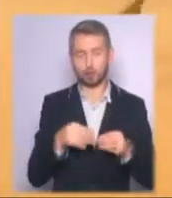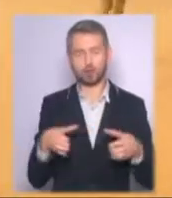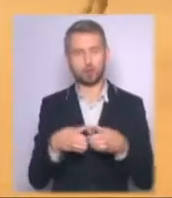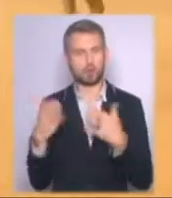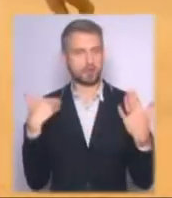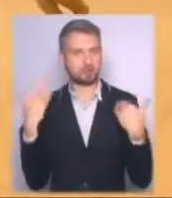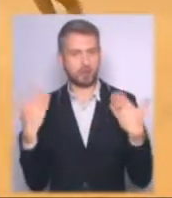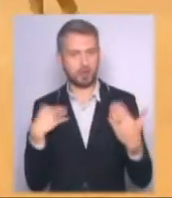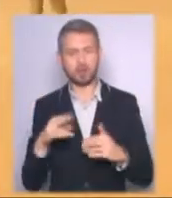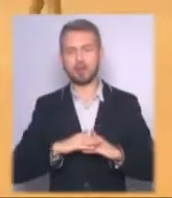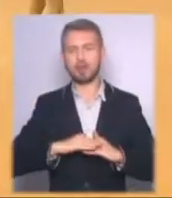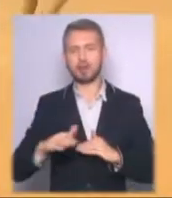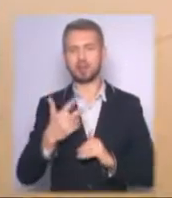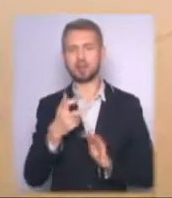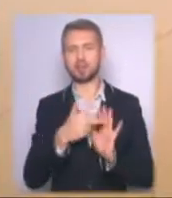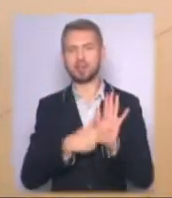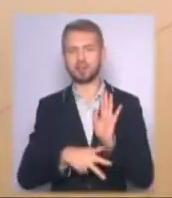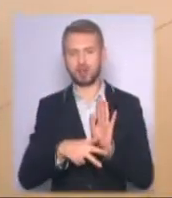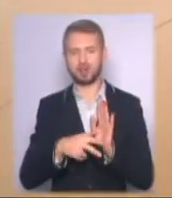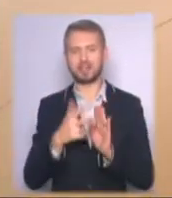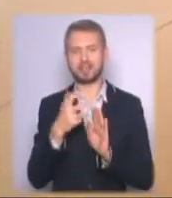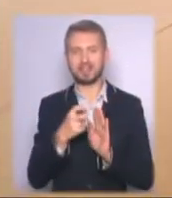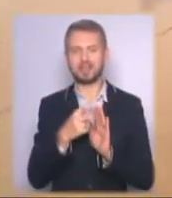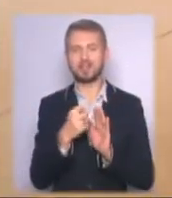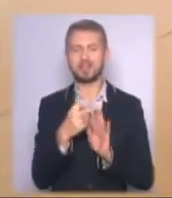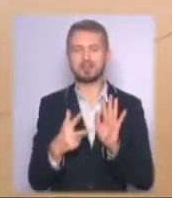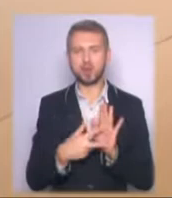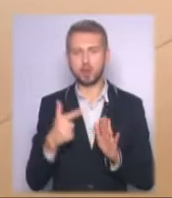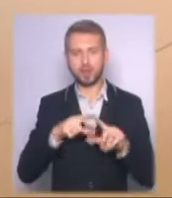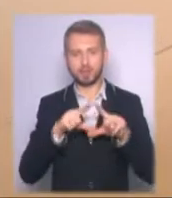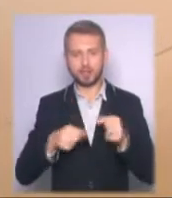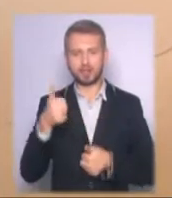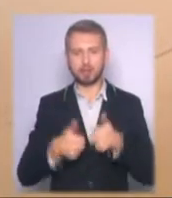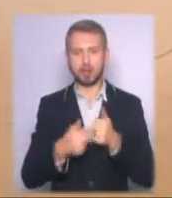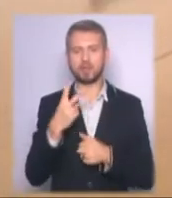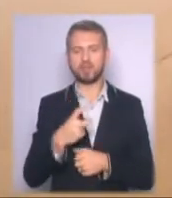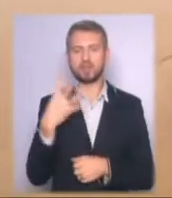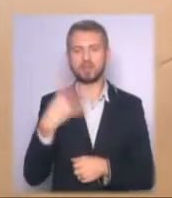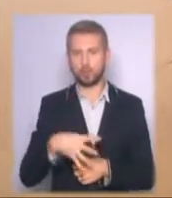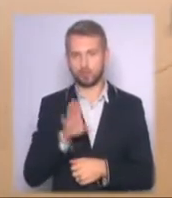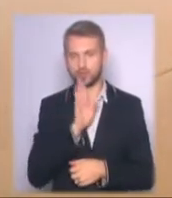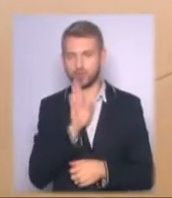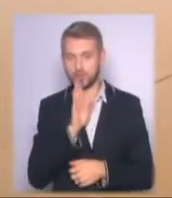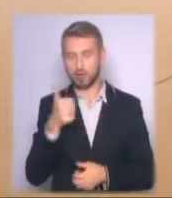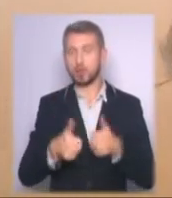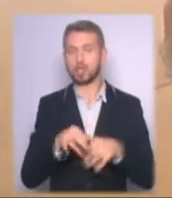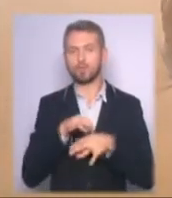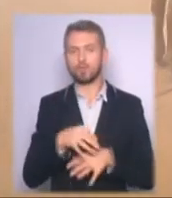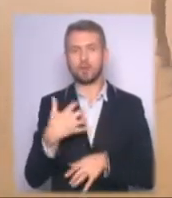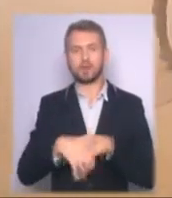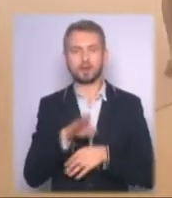вправах. На килим 318-ї гімназії змагаються 240 гімнасток. Турнір проводиться серед